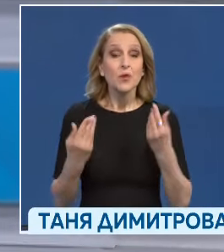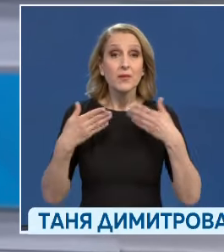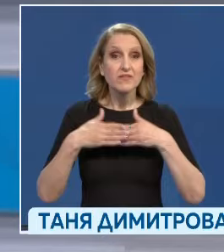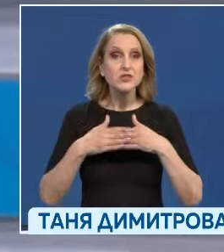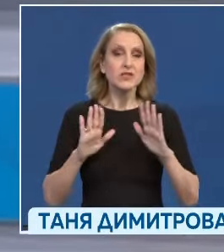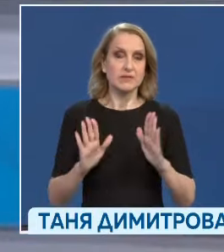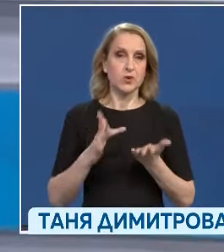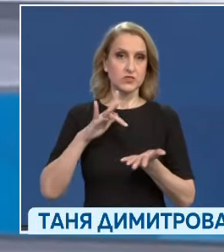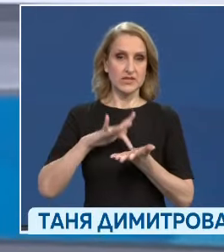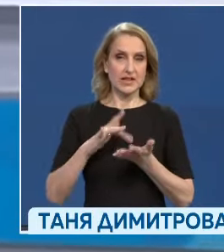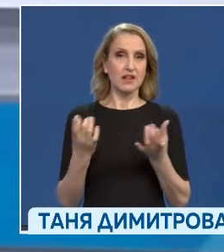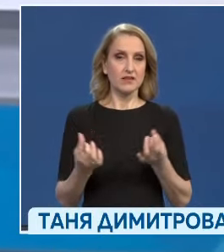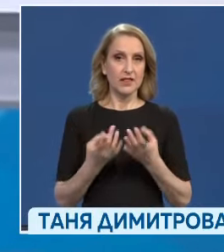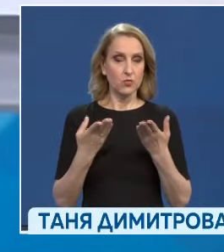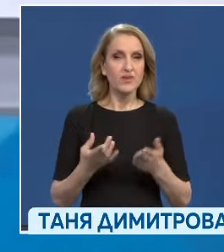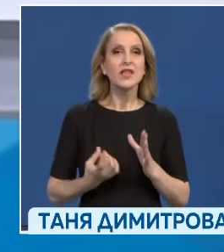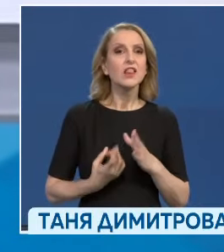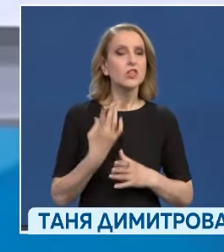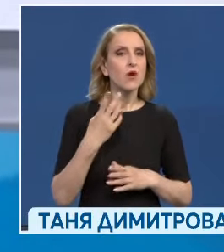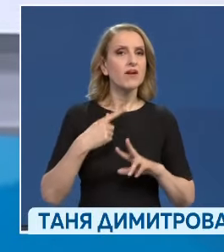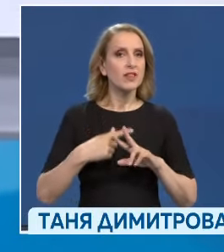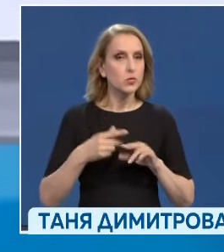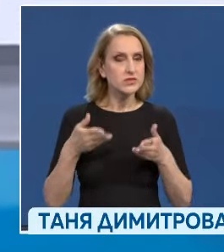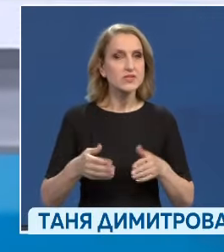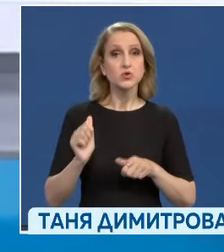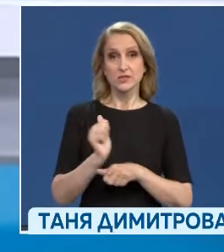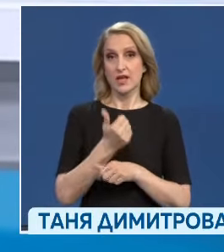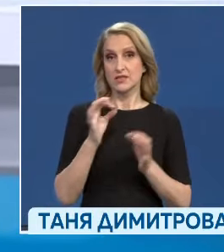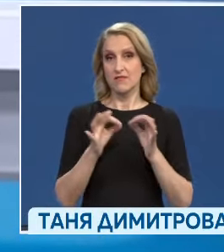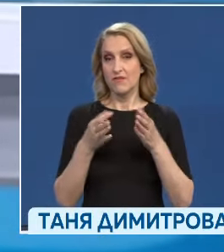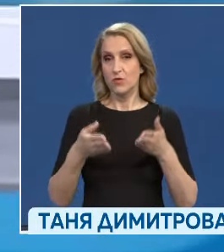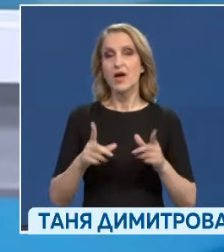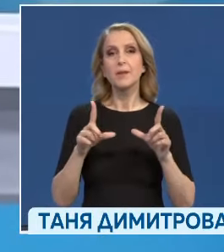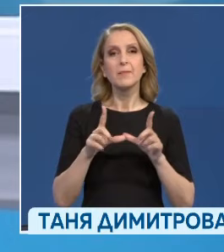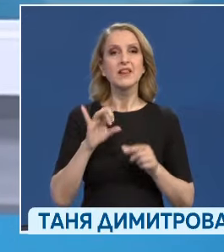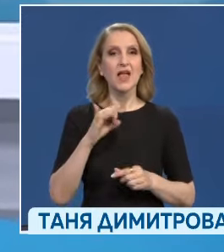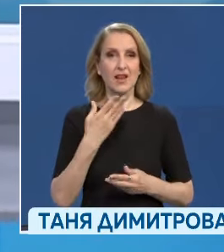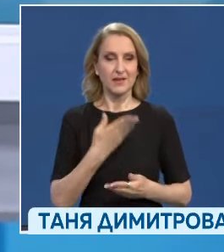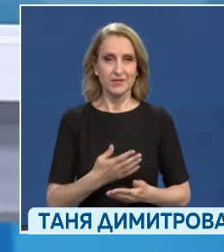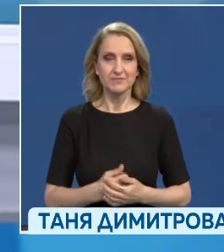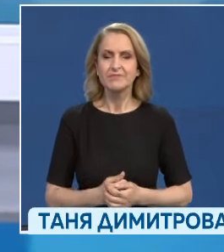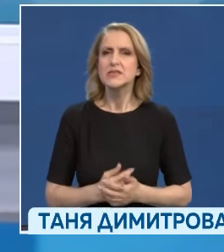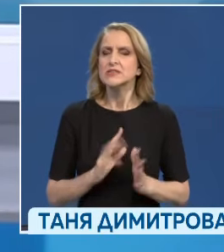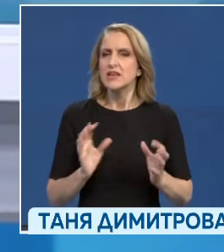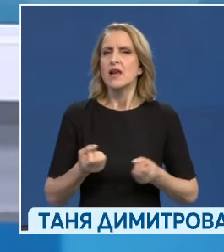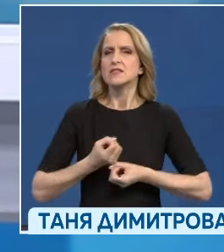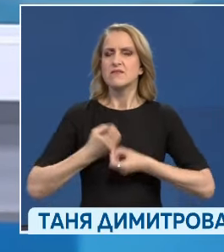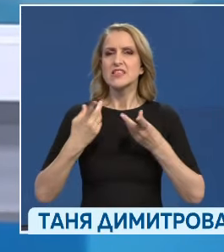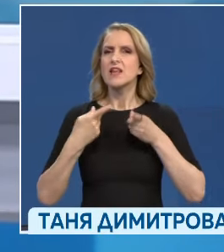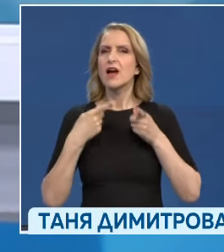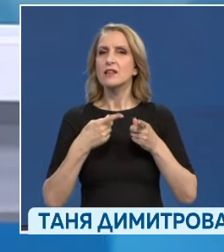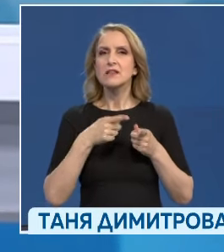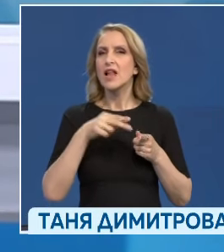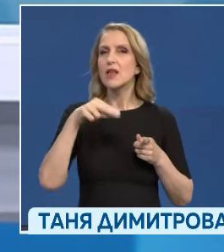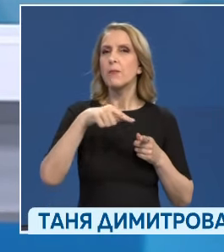Добър вечер. Започва централната емисия новини на Нова Нюс на 16 февруари. Аз съм Мина Илиева. Най-известният критик на президента